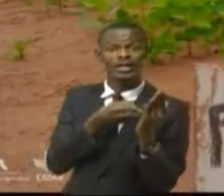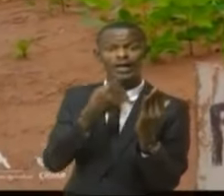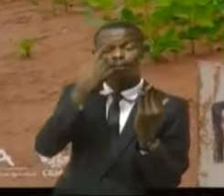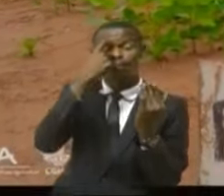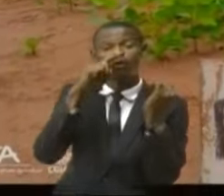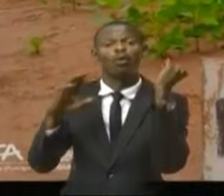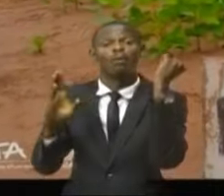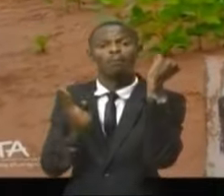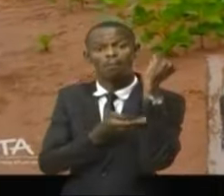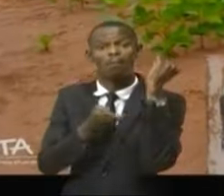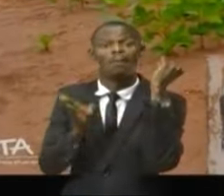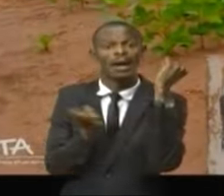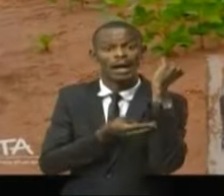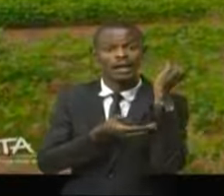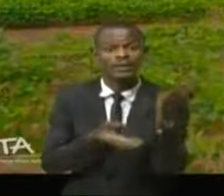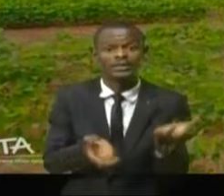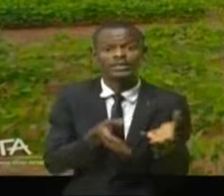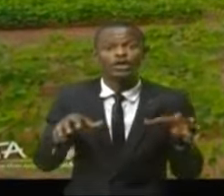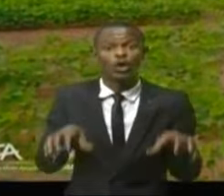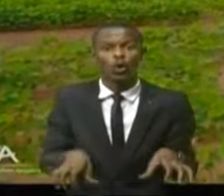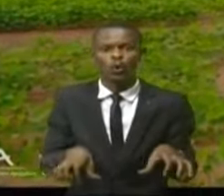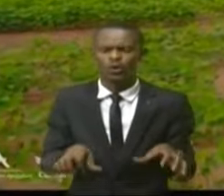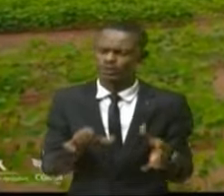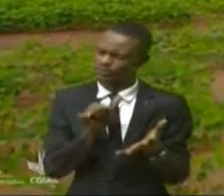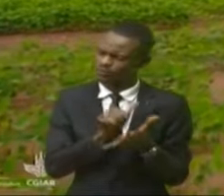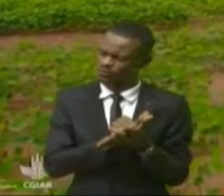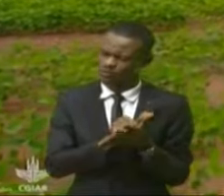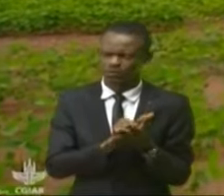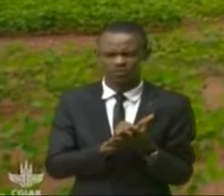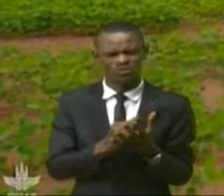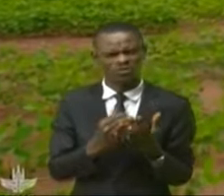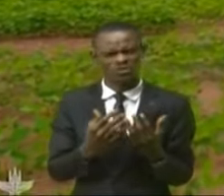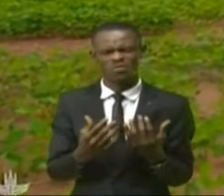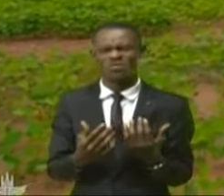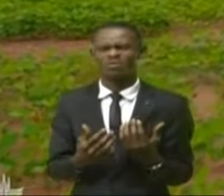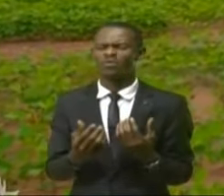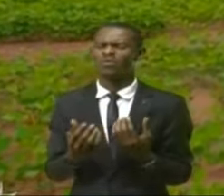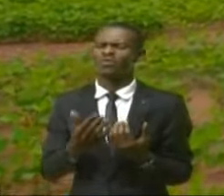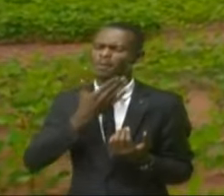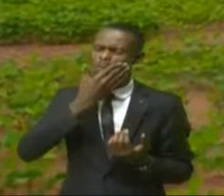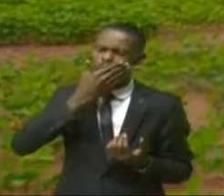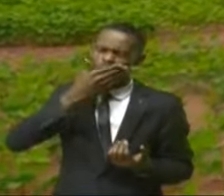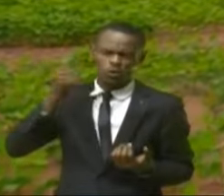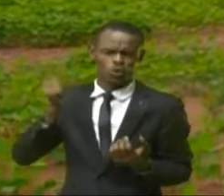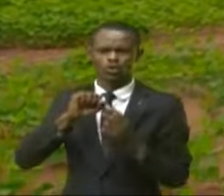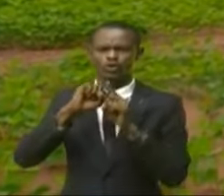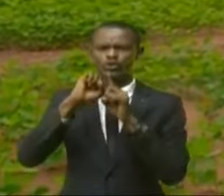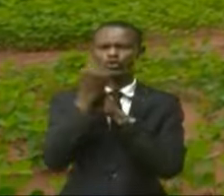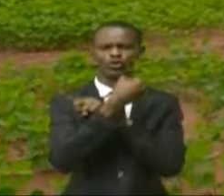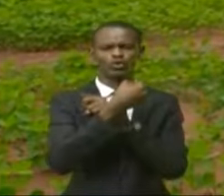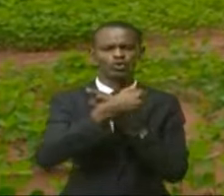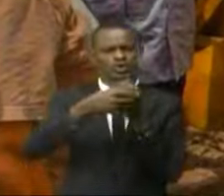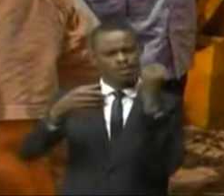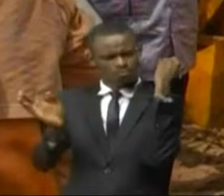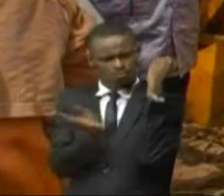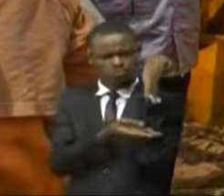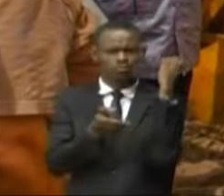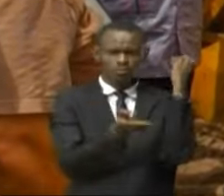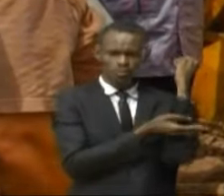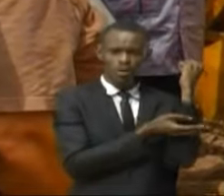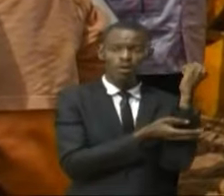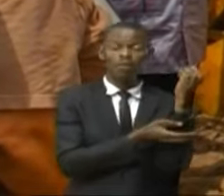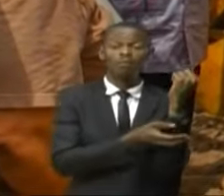RDC va améliorer le fonctionnement de la chaîne des valeurs du manioc avec des interventions au niveau de l'approvisionnement en produits de